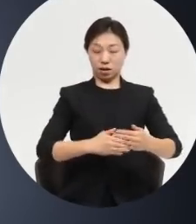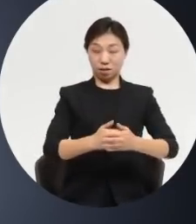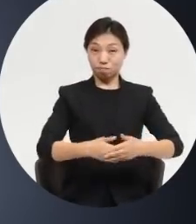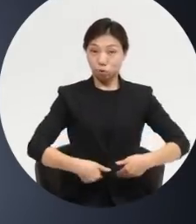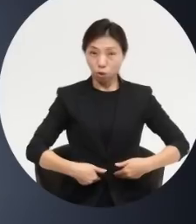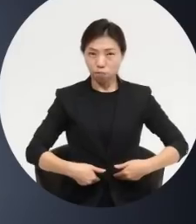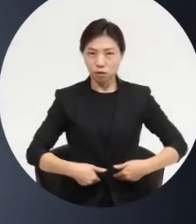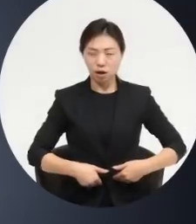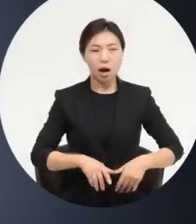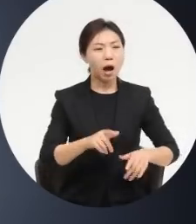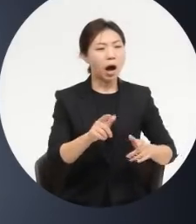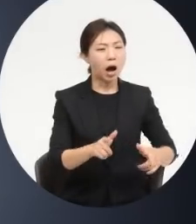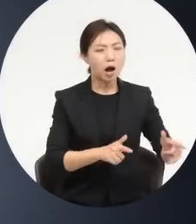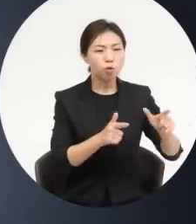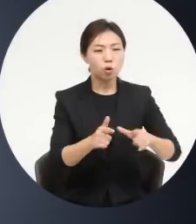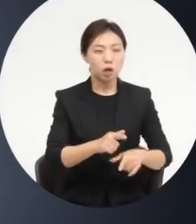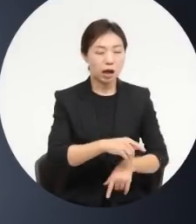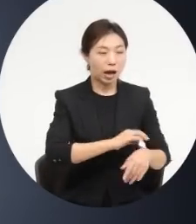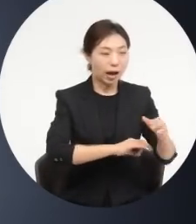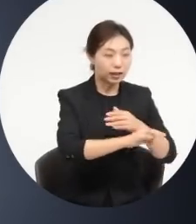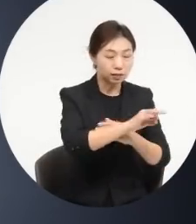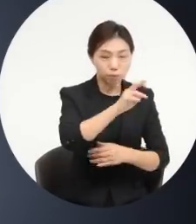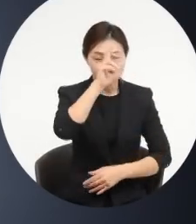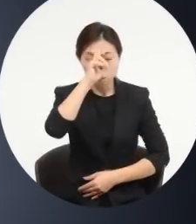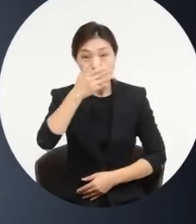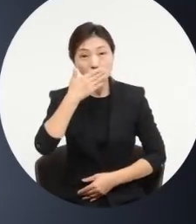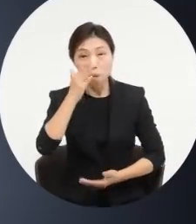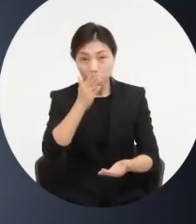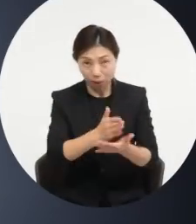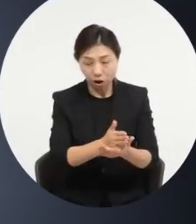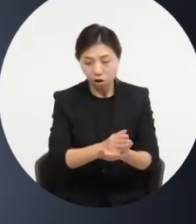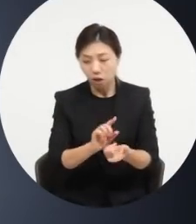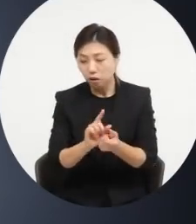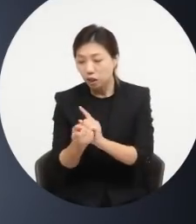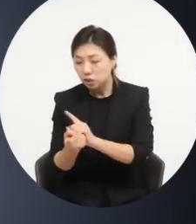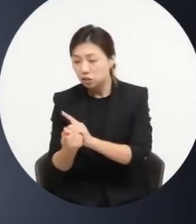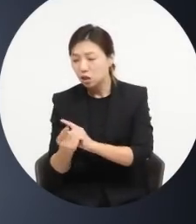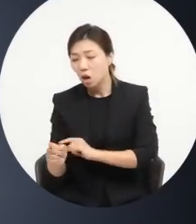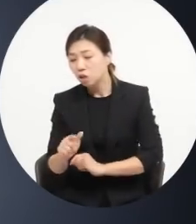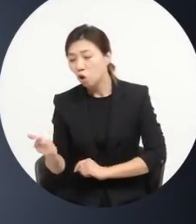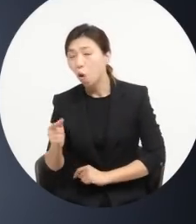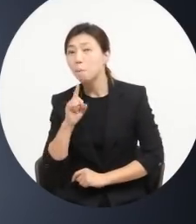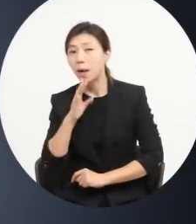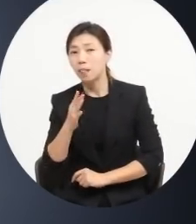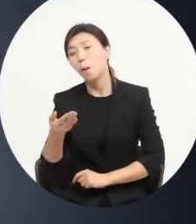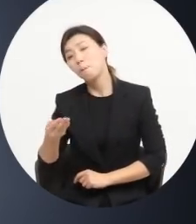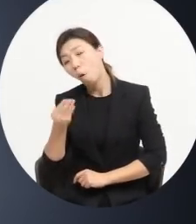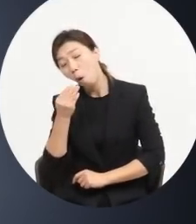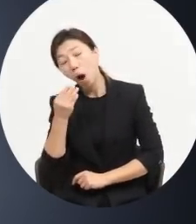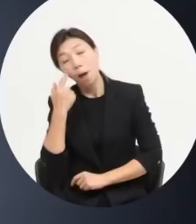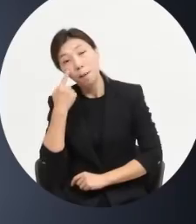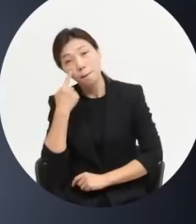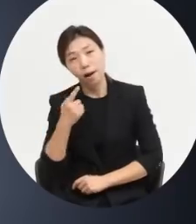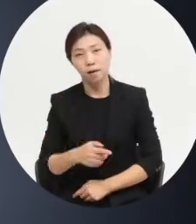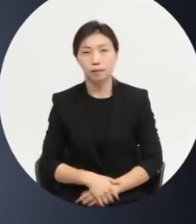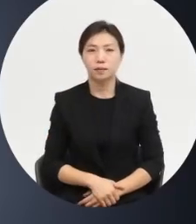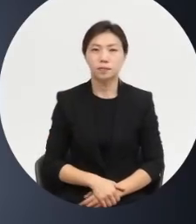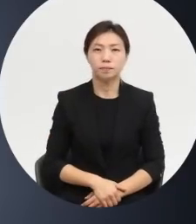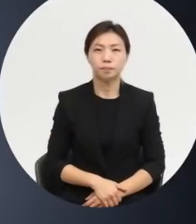그러면 하루 저녁만 먹고 자고 나머지 밥을 안 먹든지 이렇게 거기에 맞게끔 조절하면 돼요.